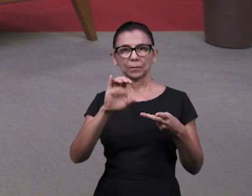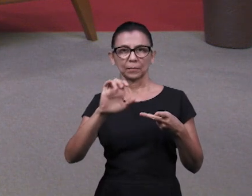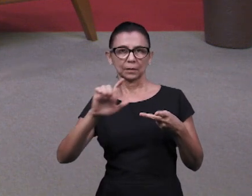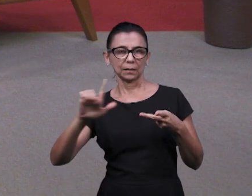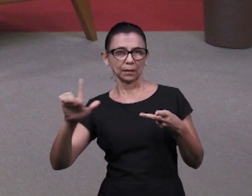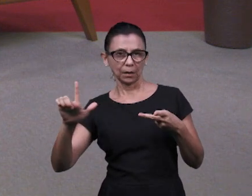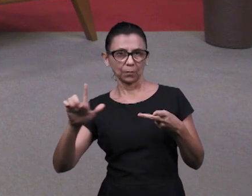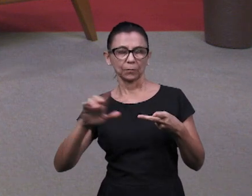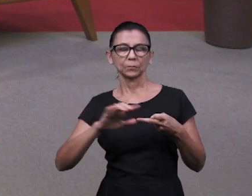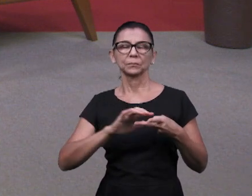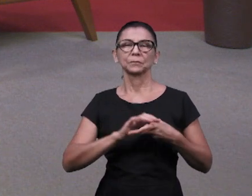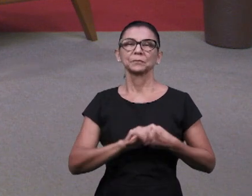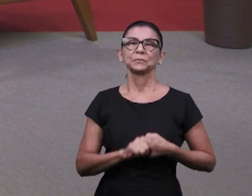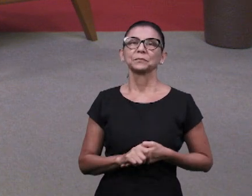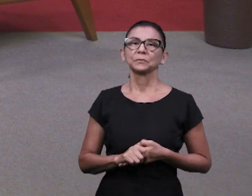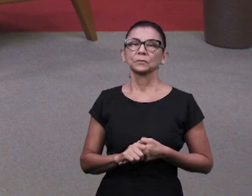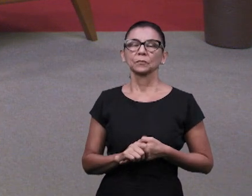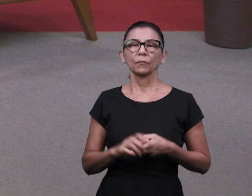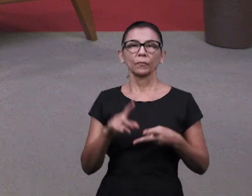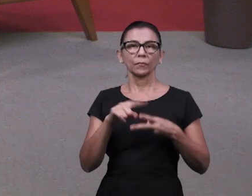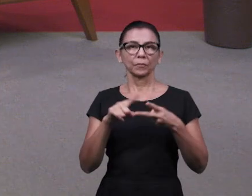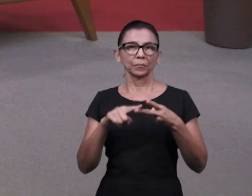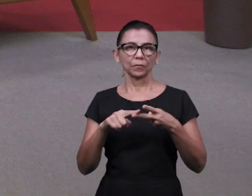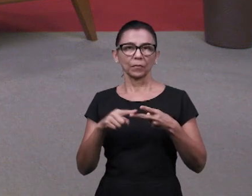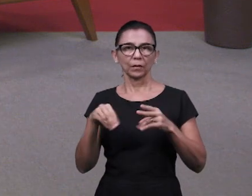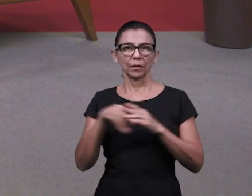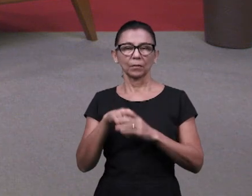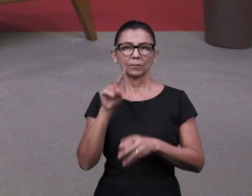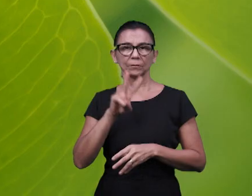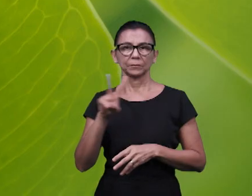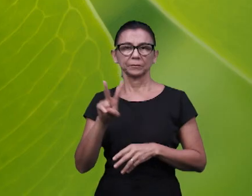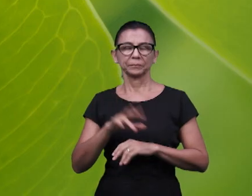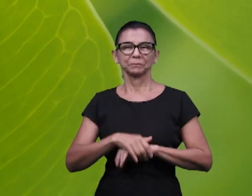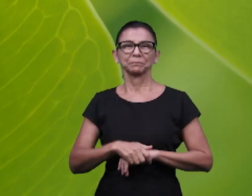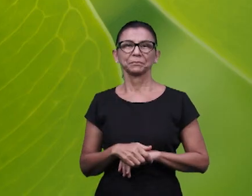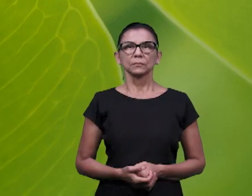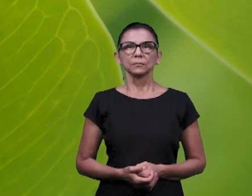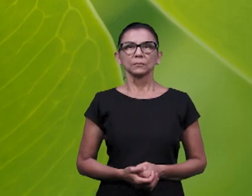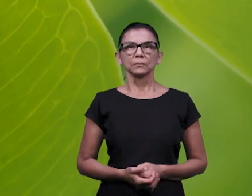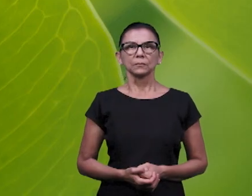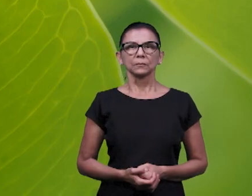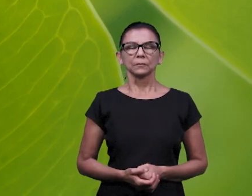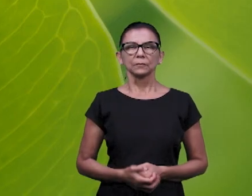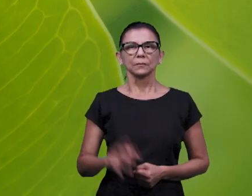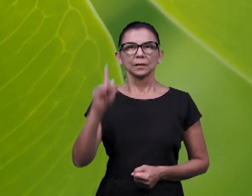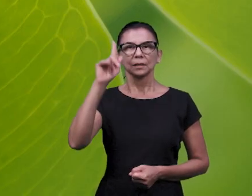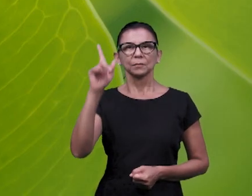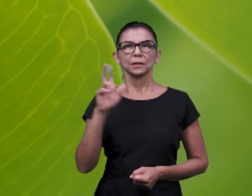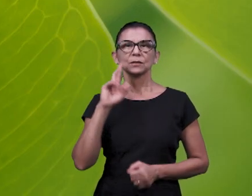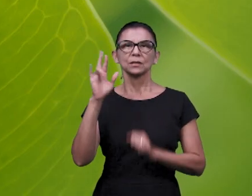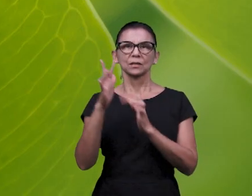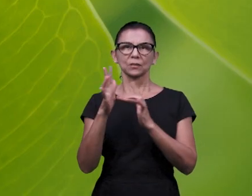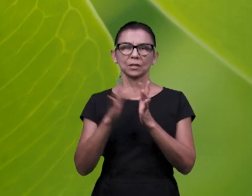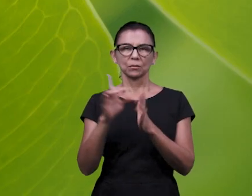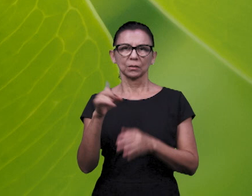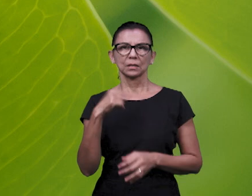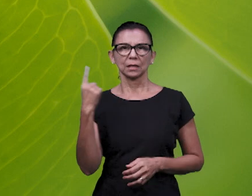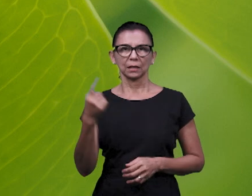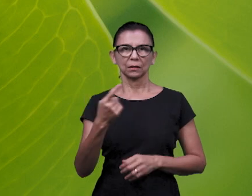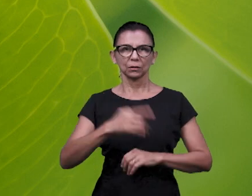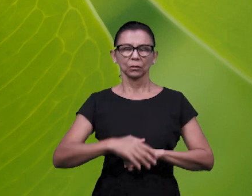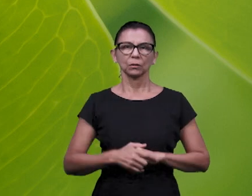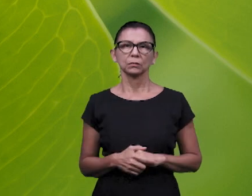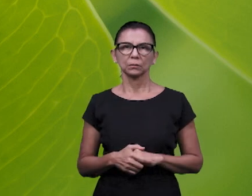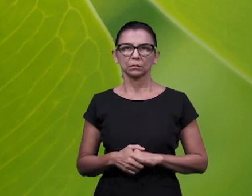Gabriel qui se trouve ici aussi dans l'état du Espírito Santo. Nous allons assister. La paix du Seigneur Jésus, mes frères et sœurs, je m'appelle